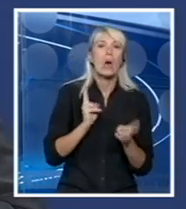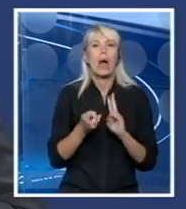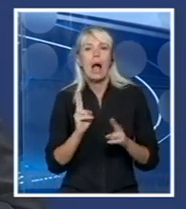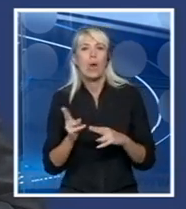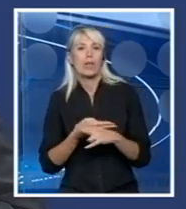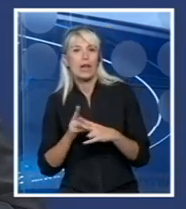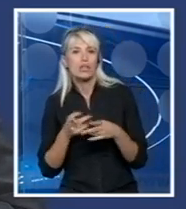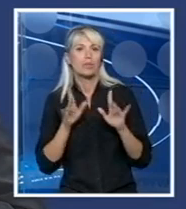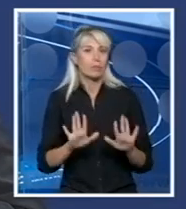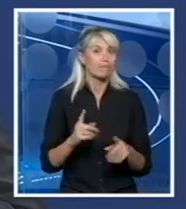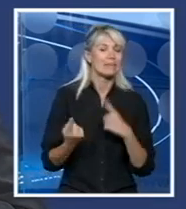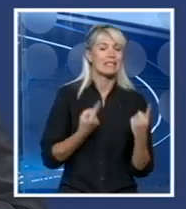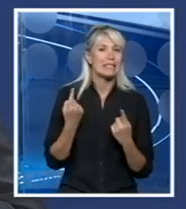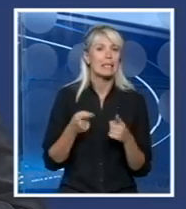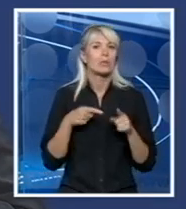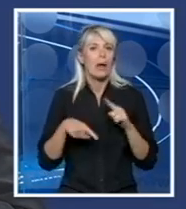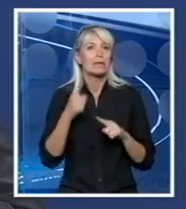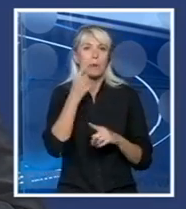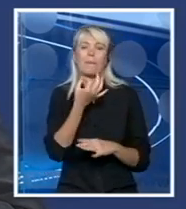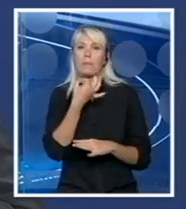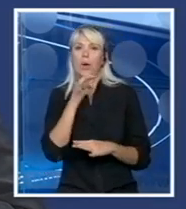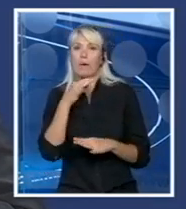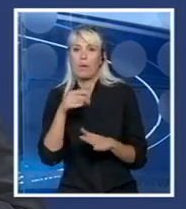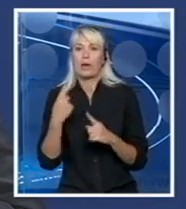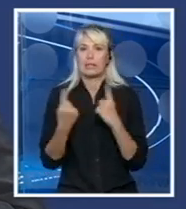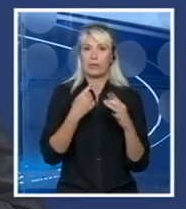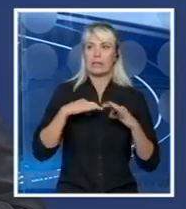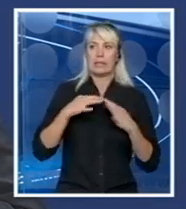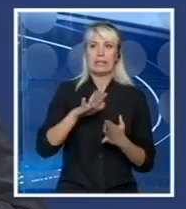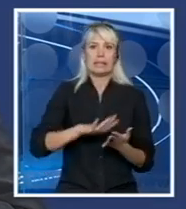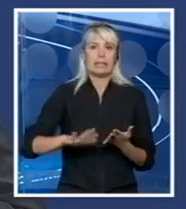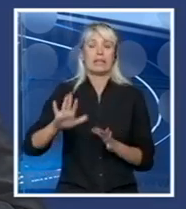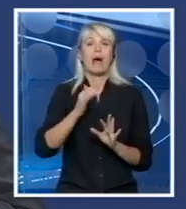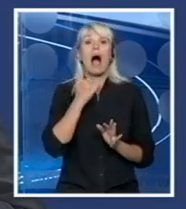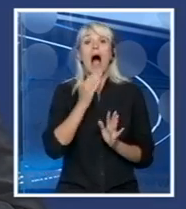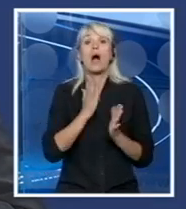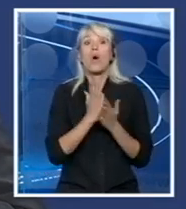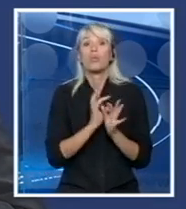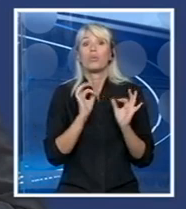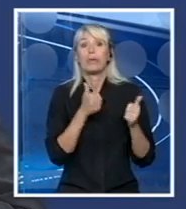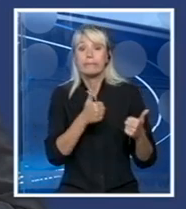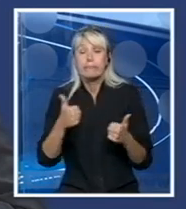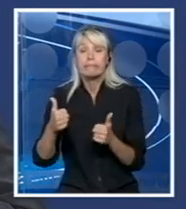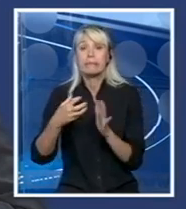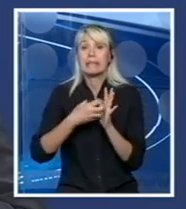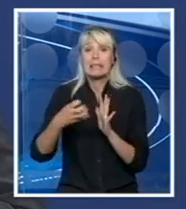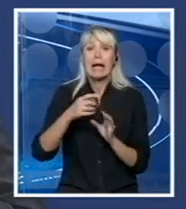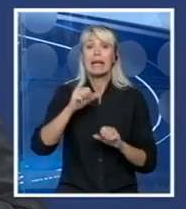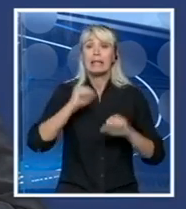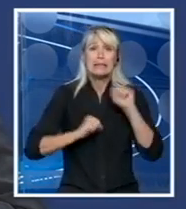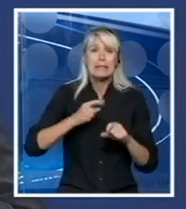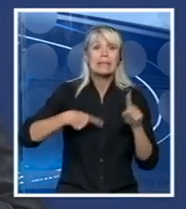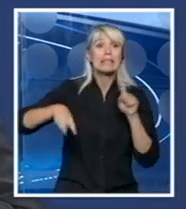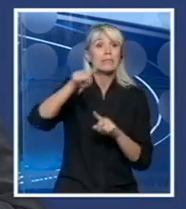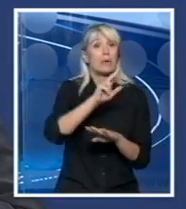I što kaže da ima sreće i da se ovo nastavi ovako i da se bude znači, oprezan i disciplinovan, znači